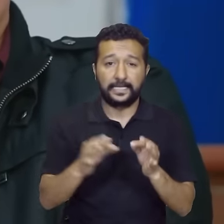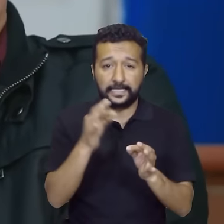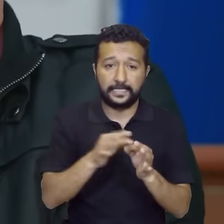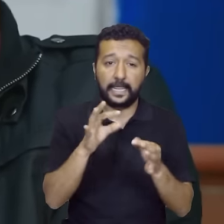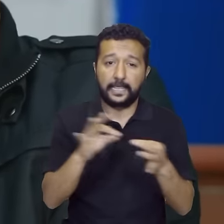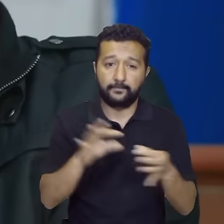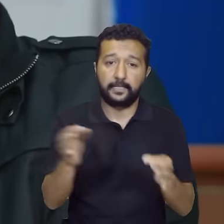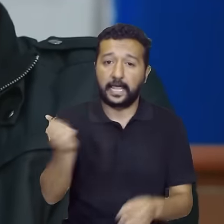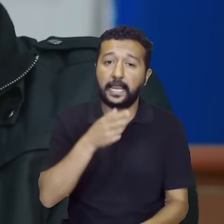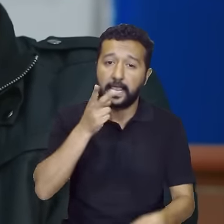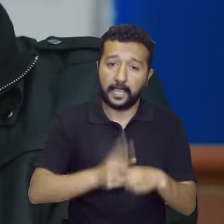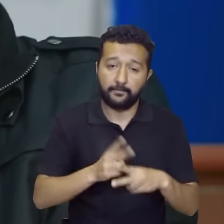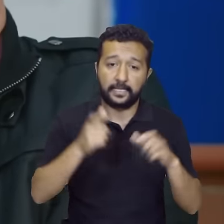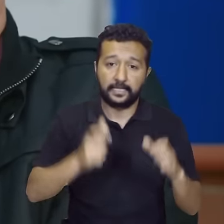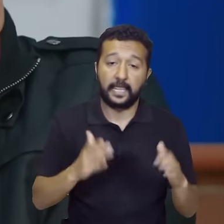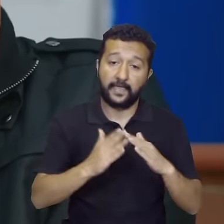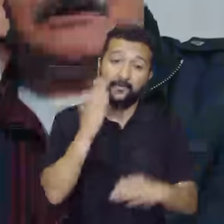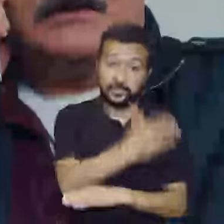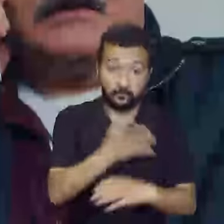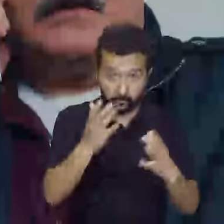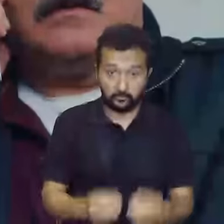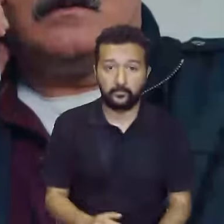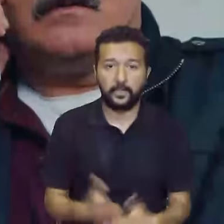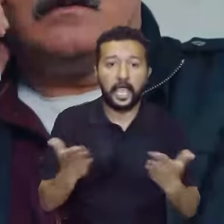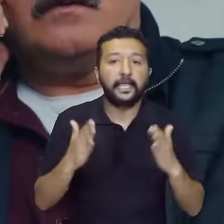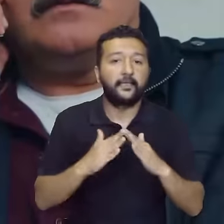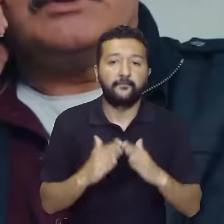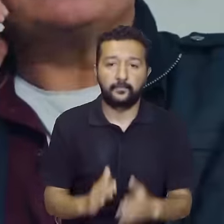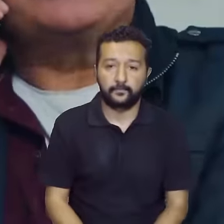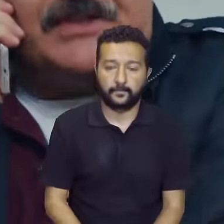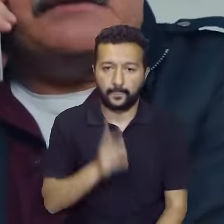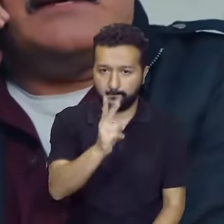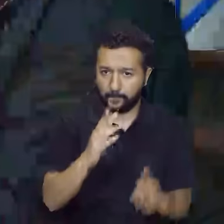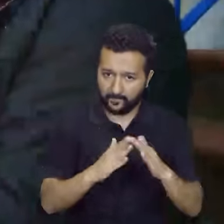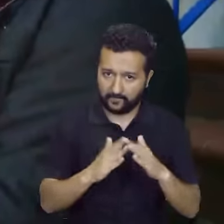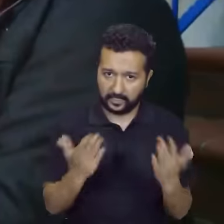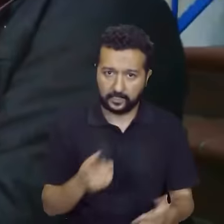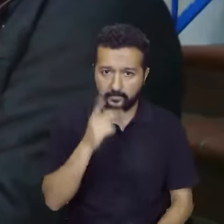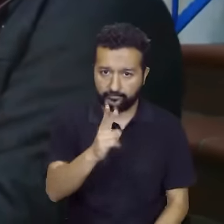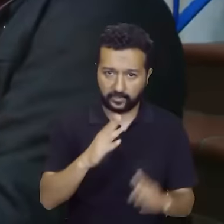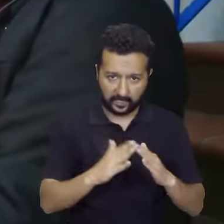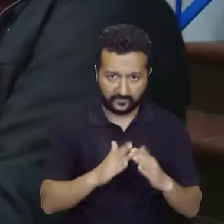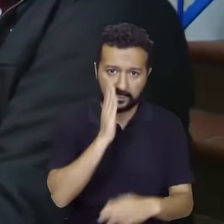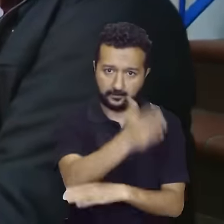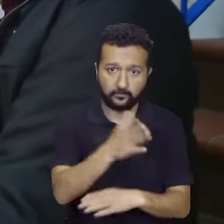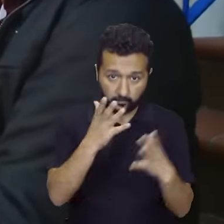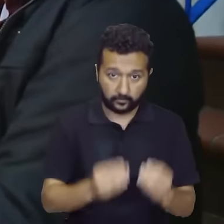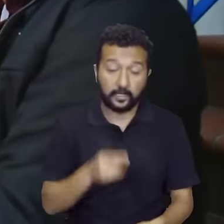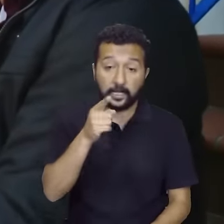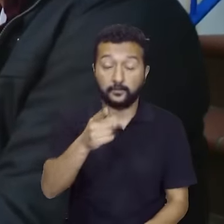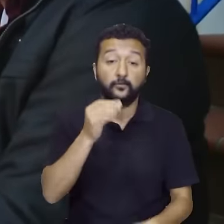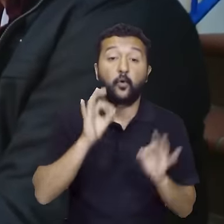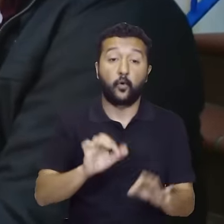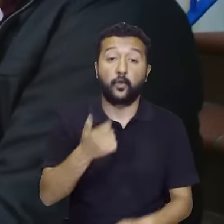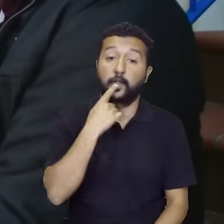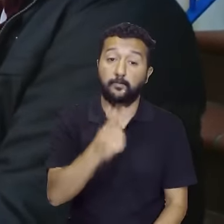iplik al. Hemen eve git, tamam mı? Hangi eve? Ya sizin eve. Sizin eve gidiyorsun, tamam mı? Hadi bak,